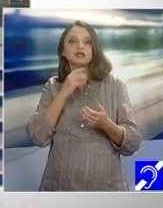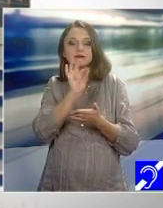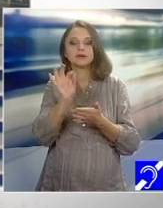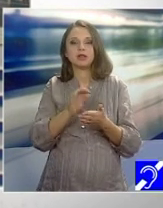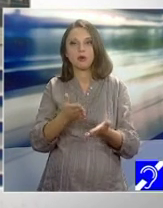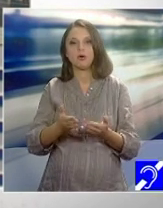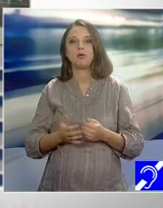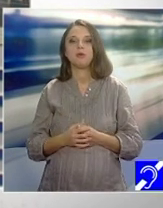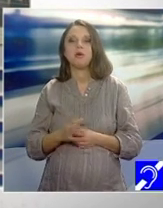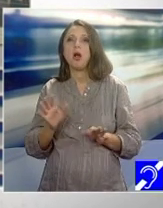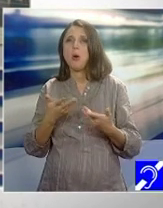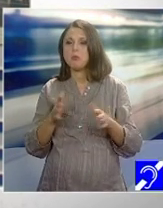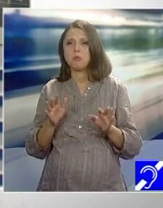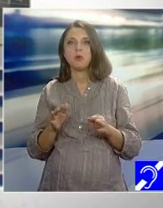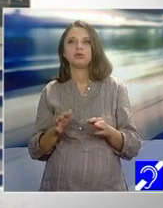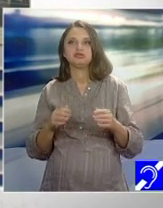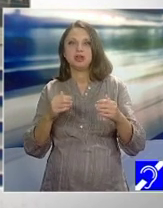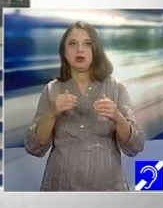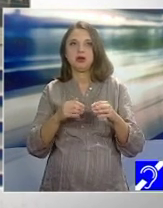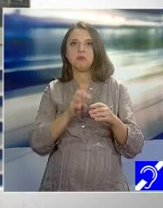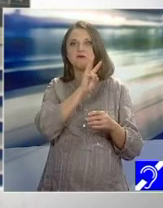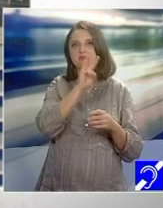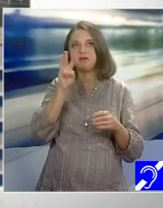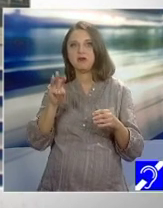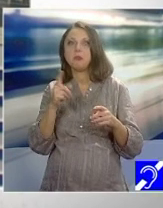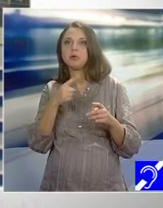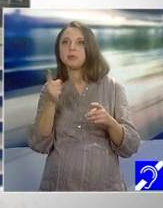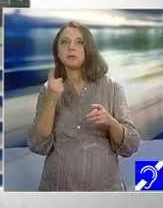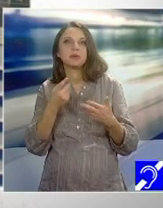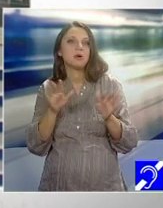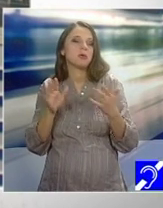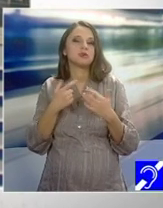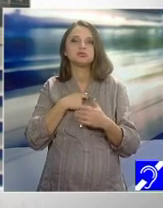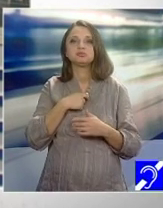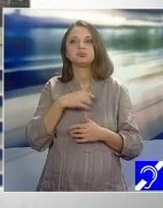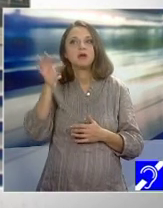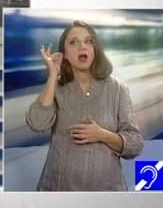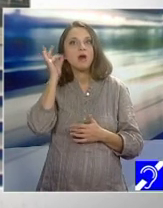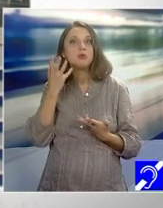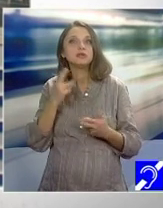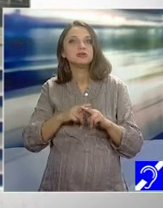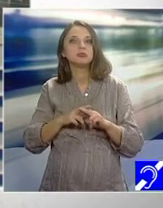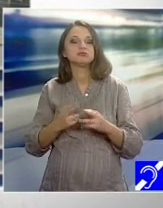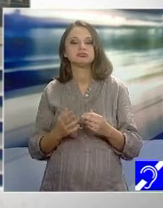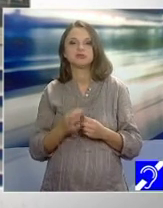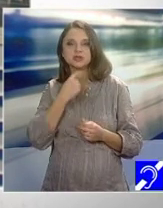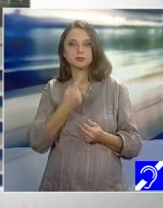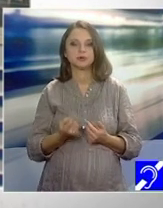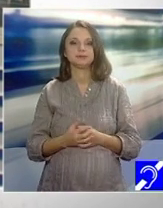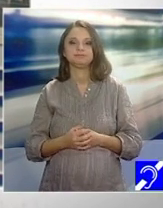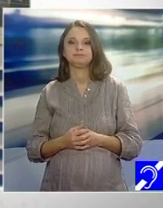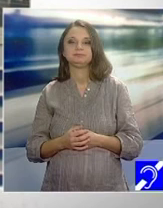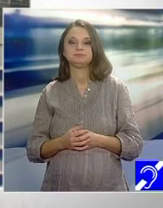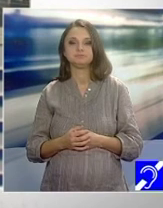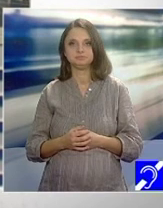toate paginile aproape de web care sunt pe internet.